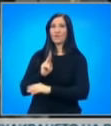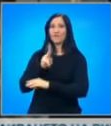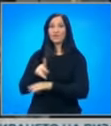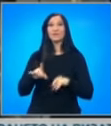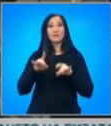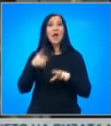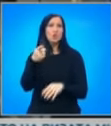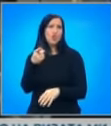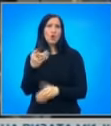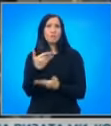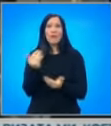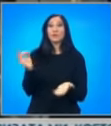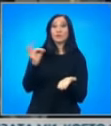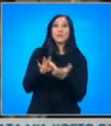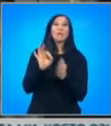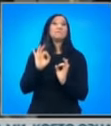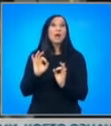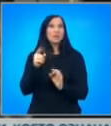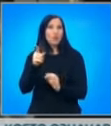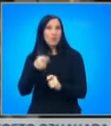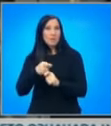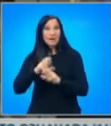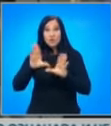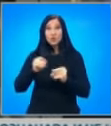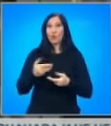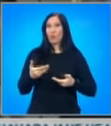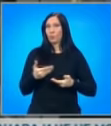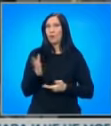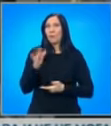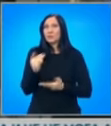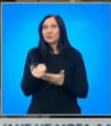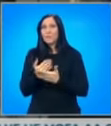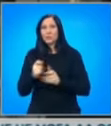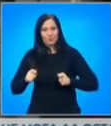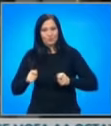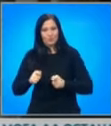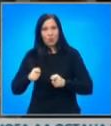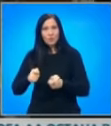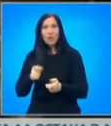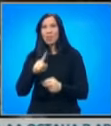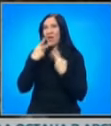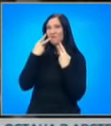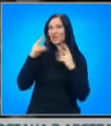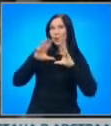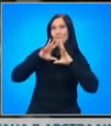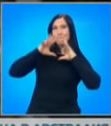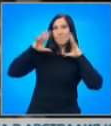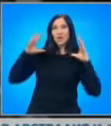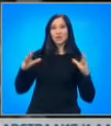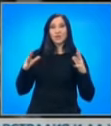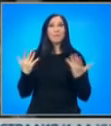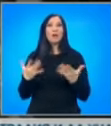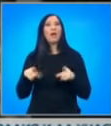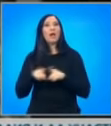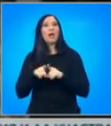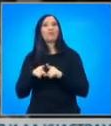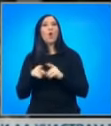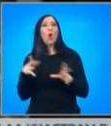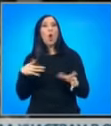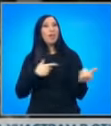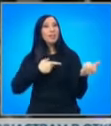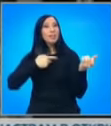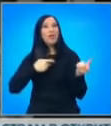той нямаше да пристигне. А така той направи всичко, което трябваше, а след това започна малтретиране в невиждан мащаб. Буквално лов на вещици. Те